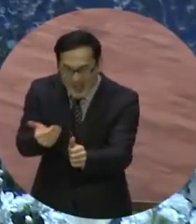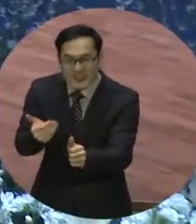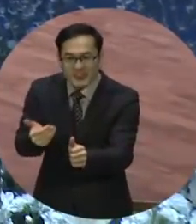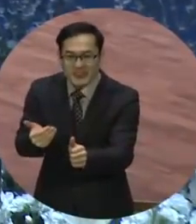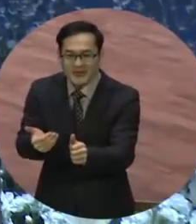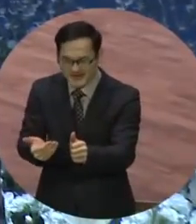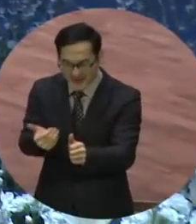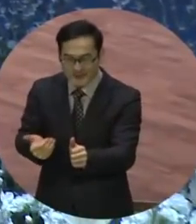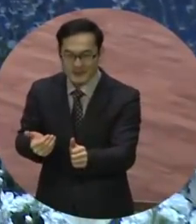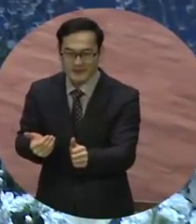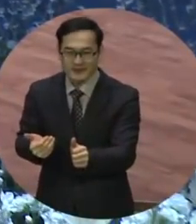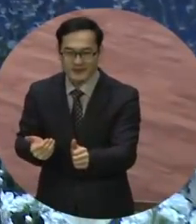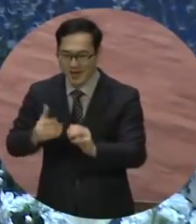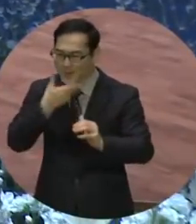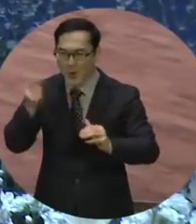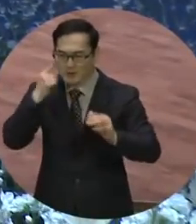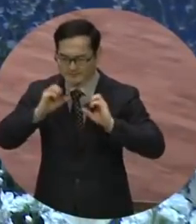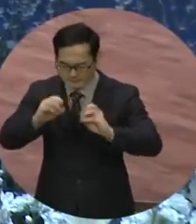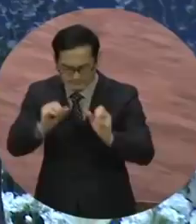거예요.